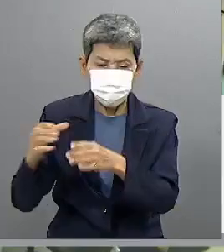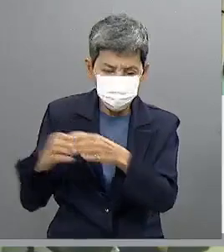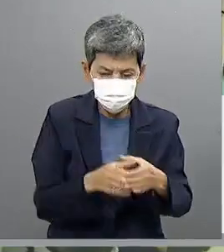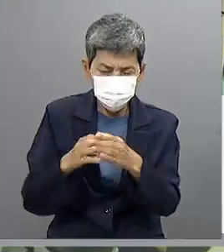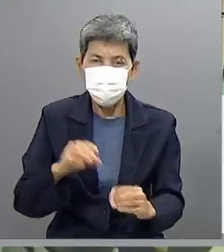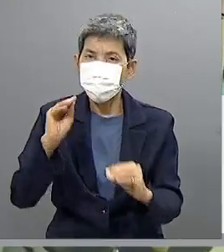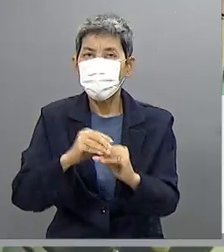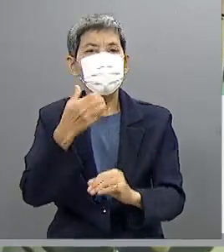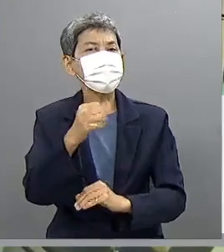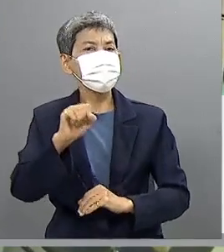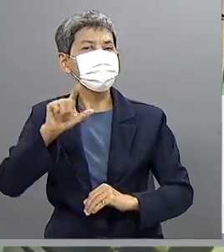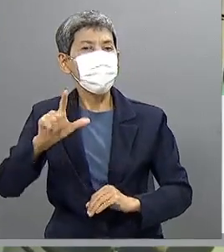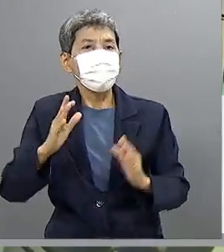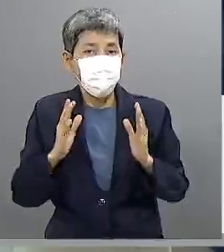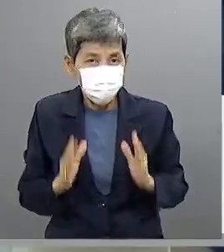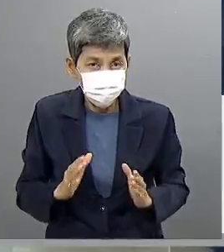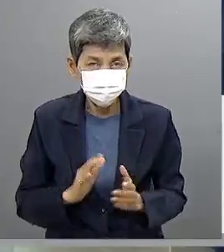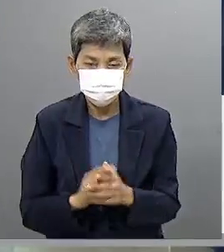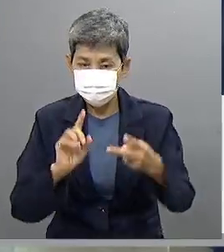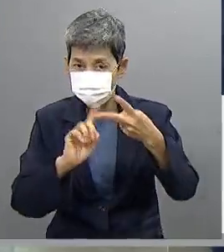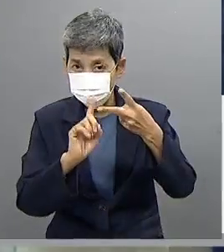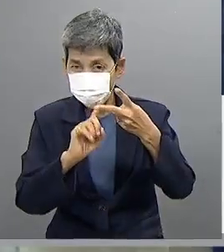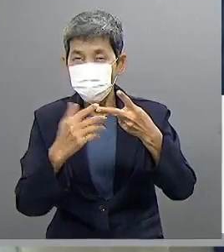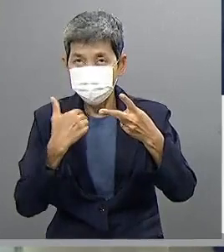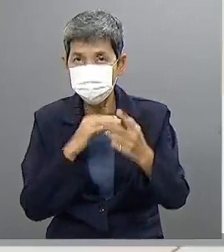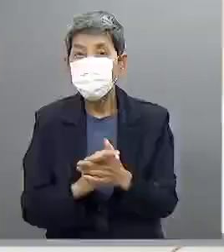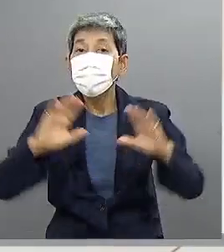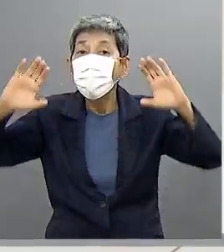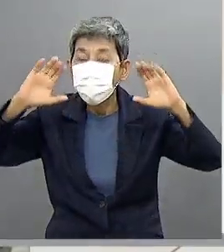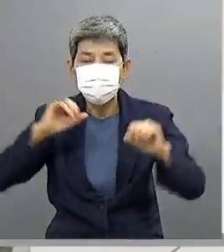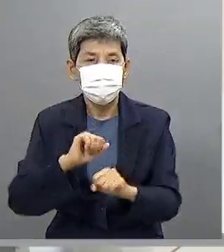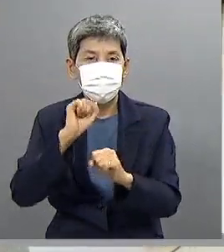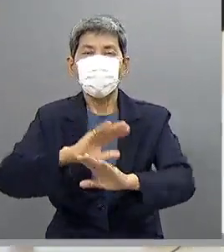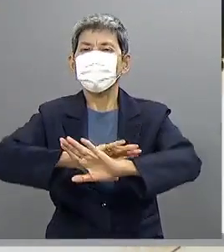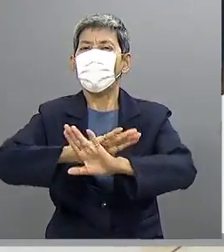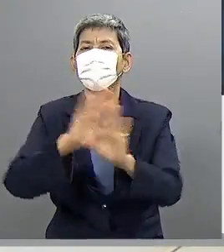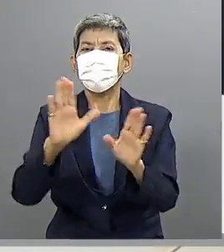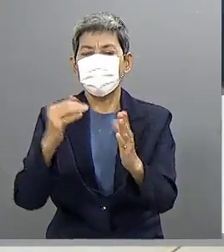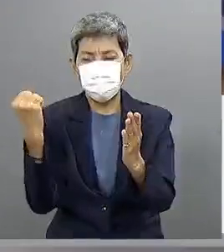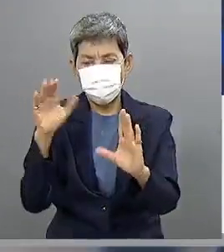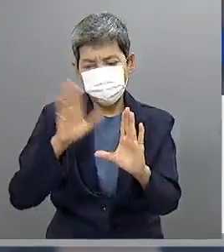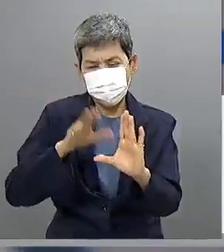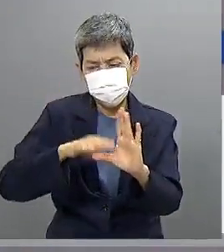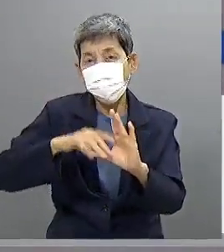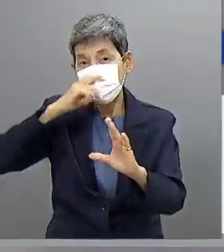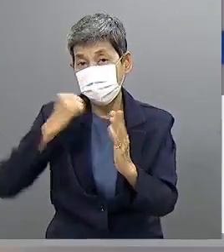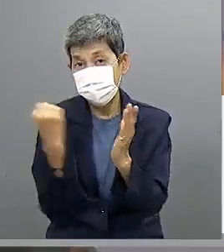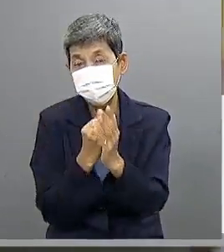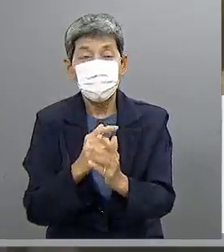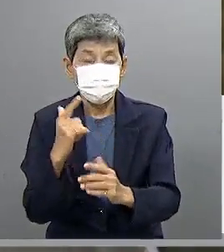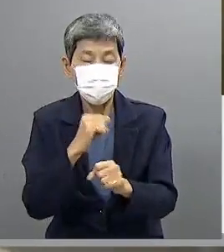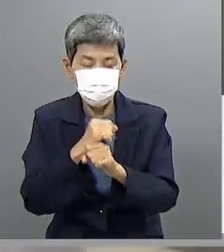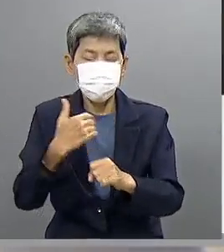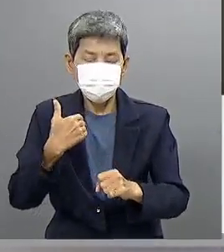นซีนาริโอที่2ค่ะถ้ารัฐบาลประกาศยกเลิก Thailand Pass วันที่1มิถุนายนนี้คาดว่าจะมีนักท่องเ